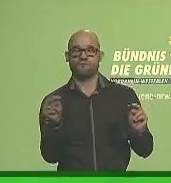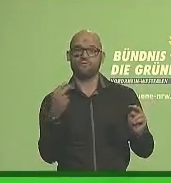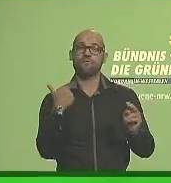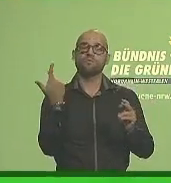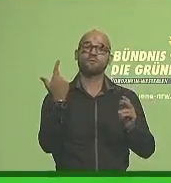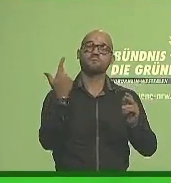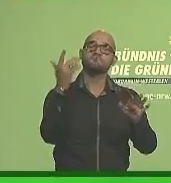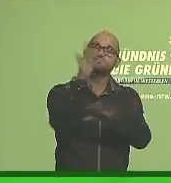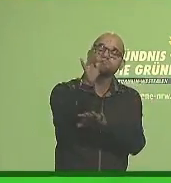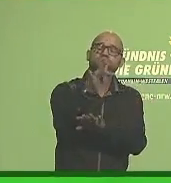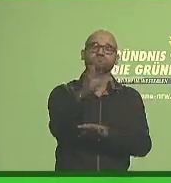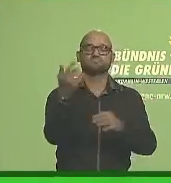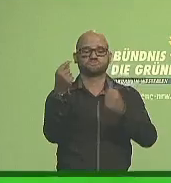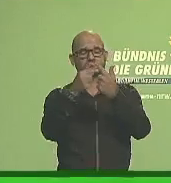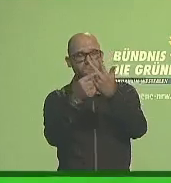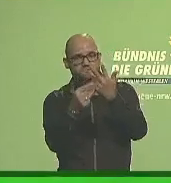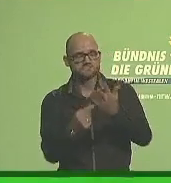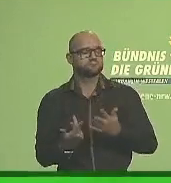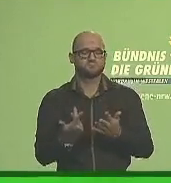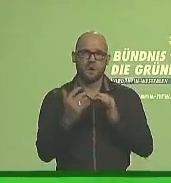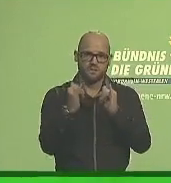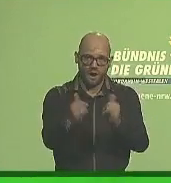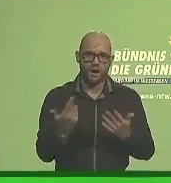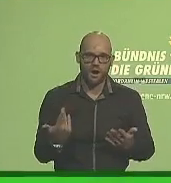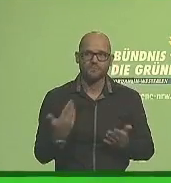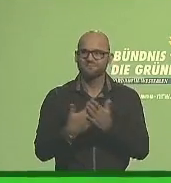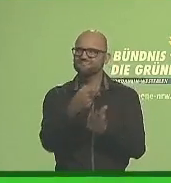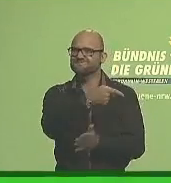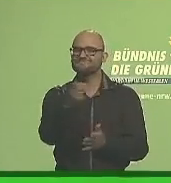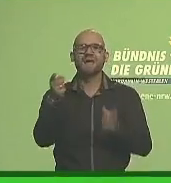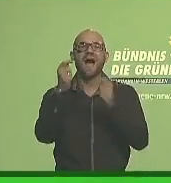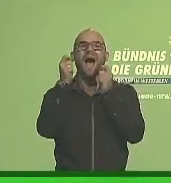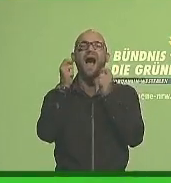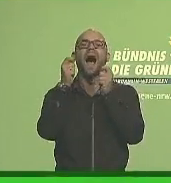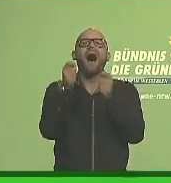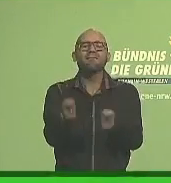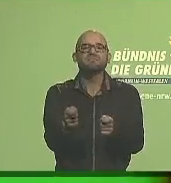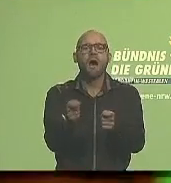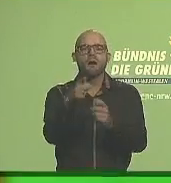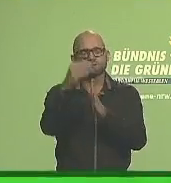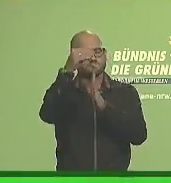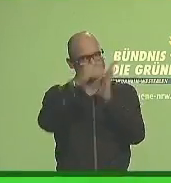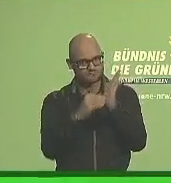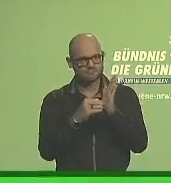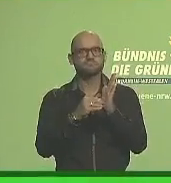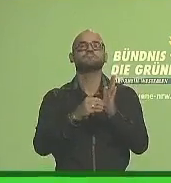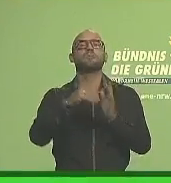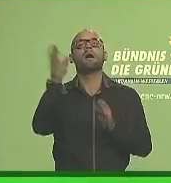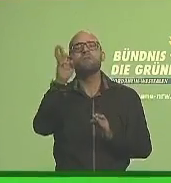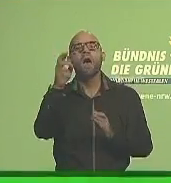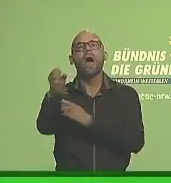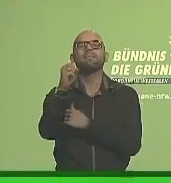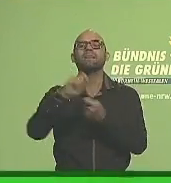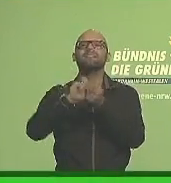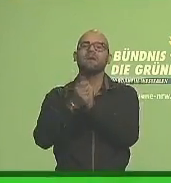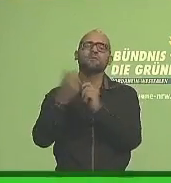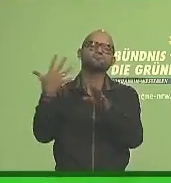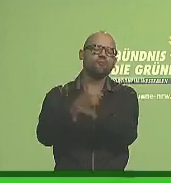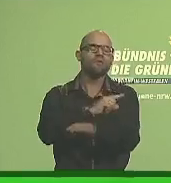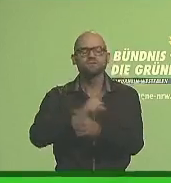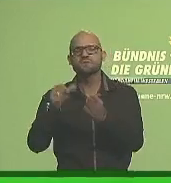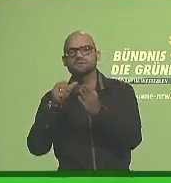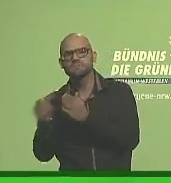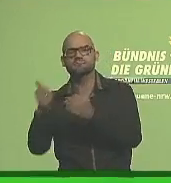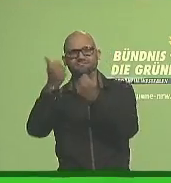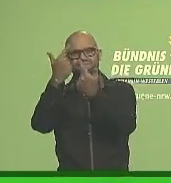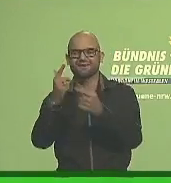mit der Energiewende zurechtzukommen. Der Antrag, der euch vorliegt, spart das Thema nicht aus. Er beleuchtet das gut, das ist wichtig, weil wir